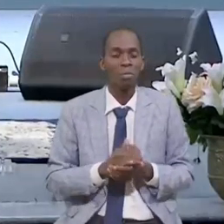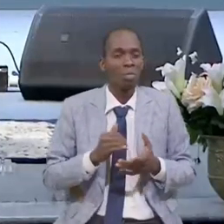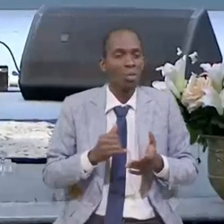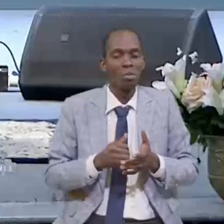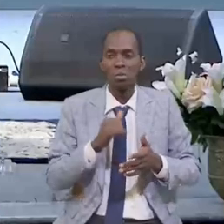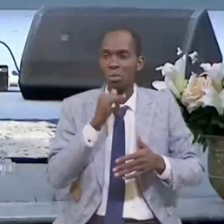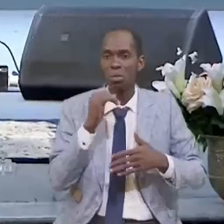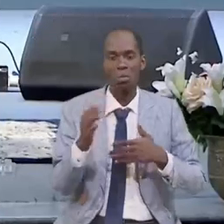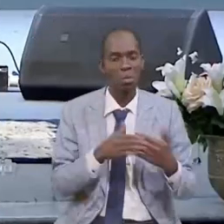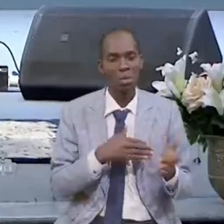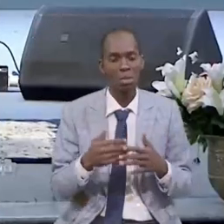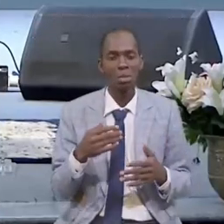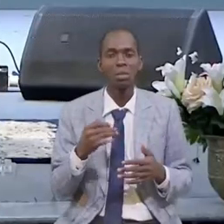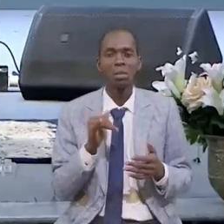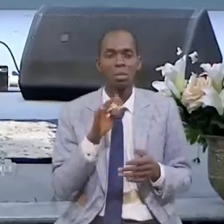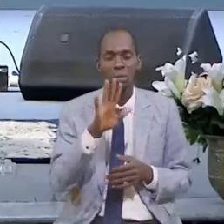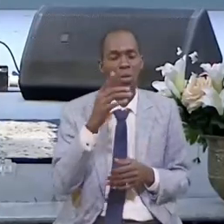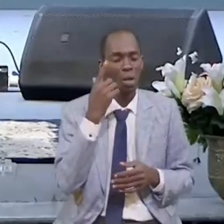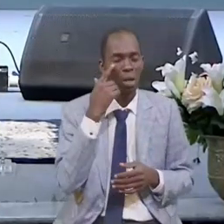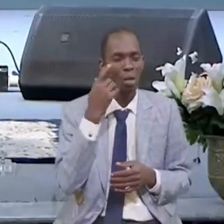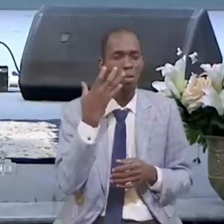peu importe, même si tu as les yeux d'un aigle,